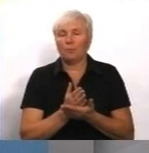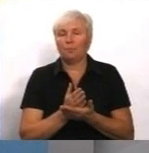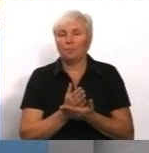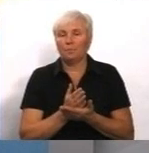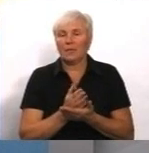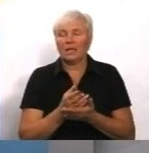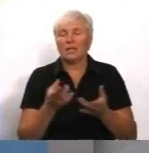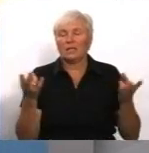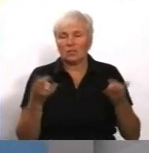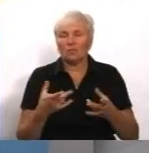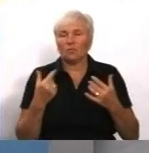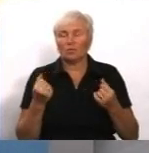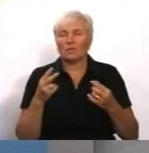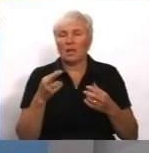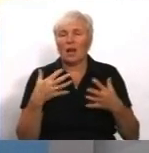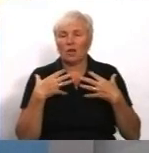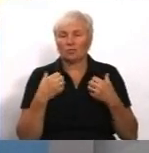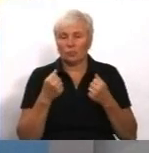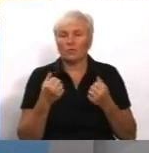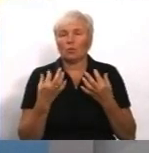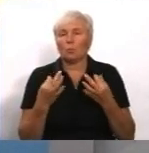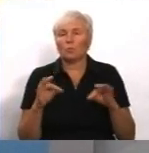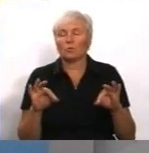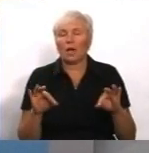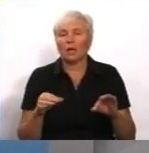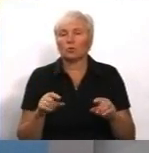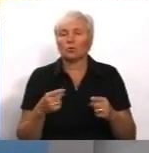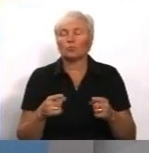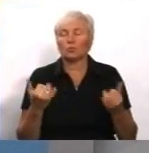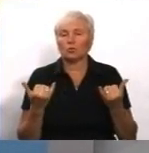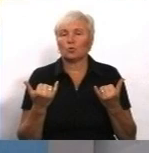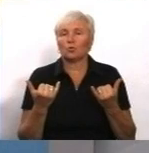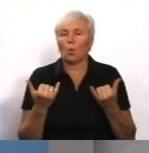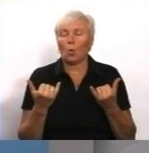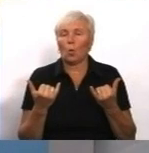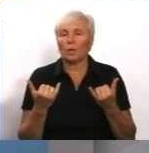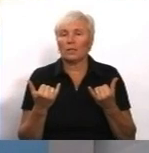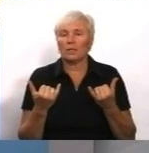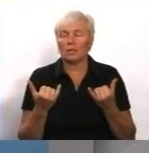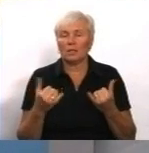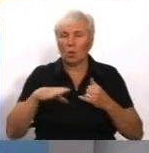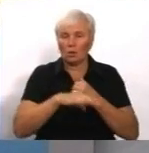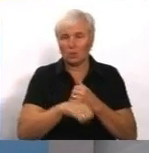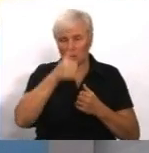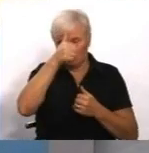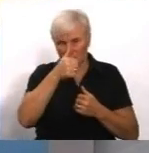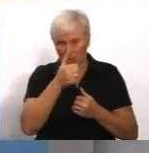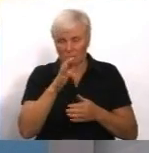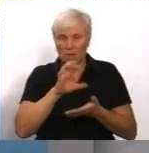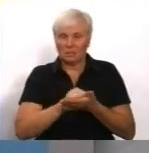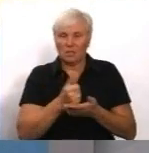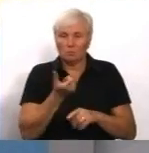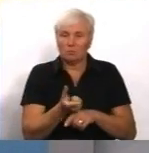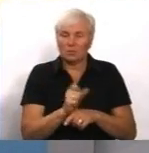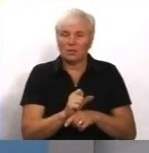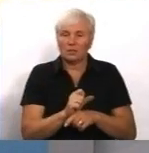шкідливо для організму, це упускається. Тому сьогодні, от останній місяць, ми займаємося більше цією